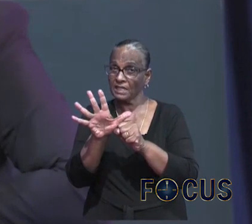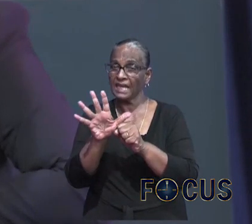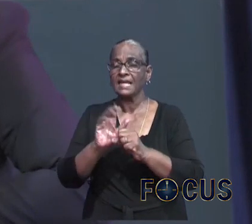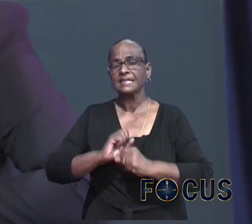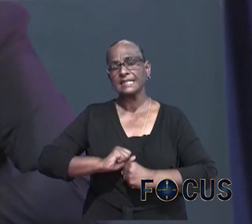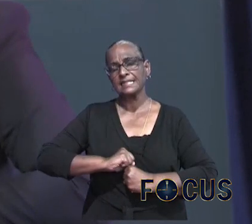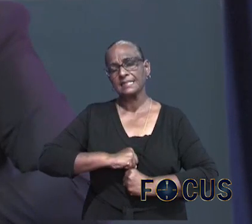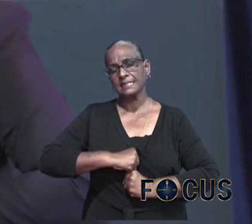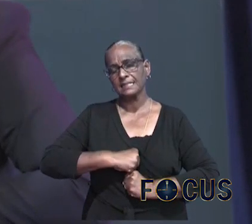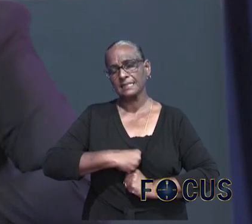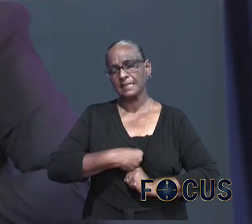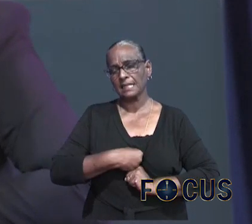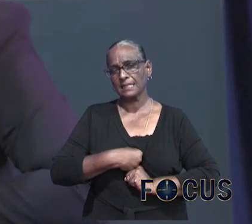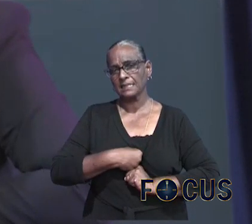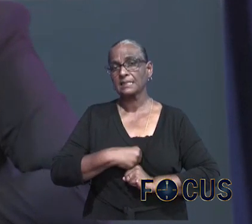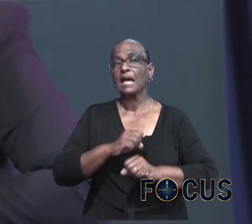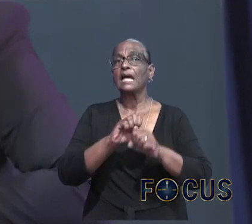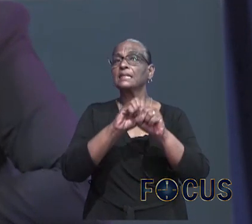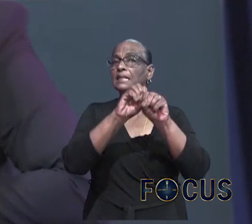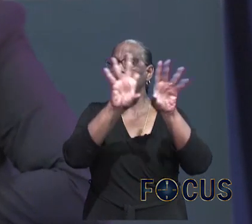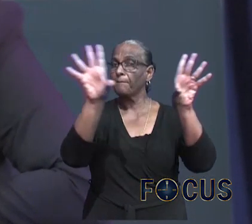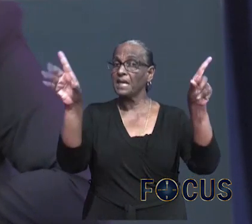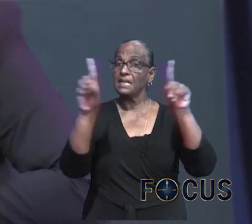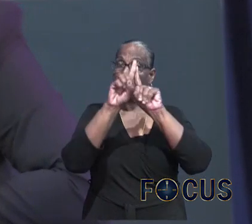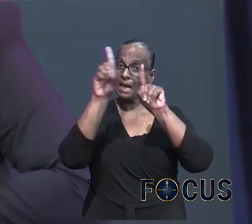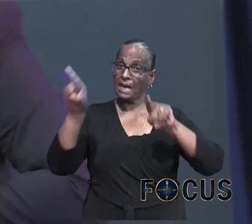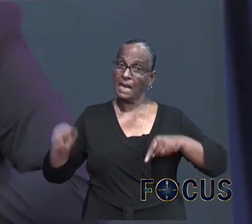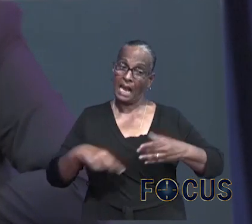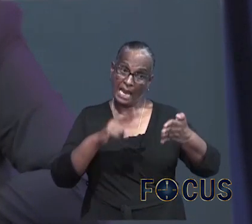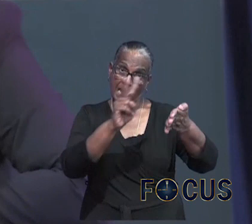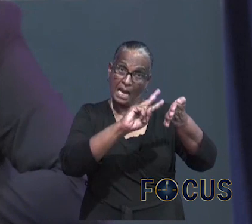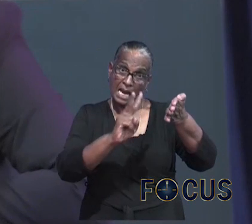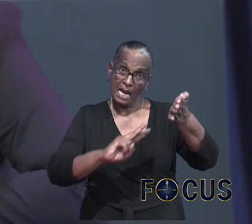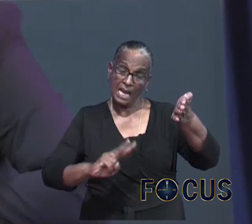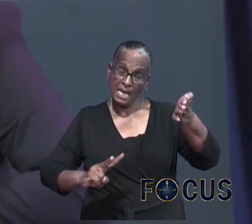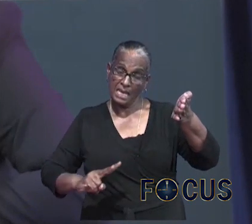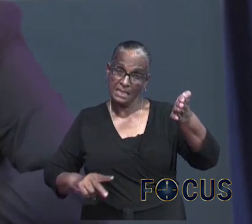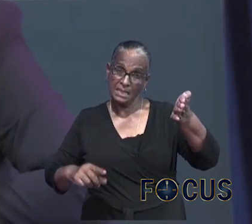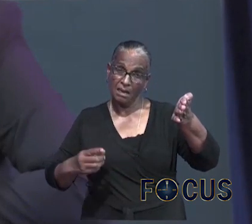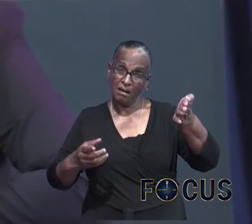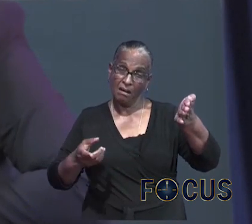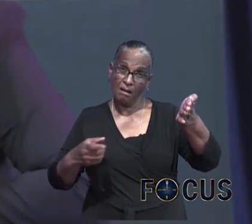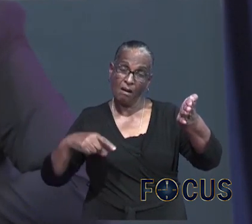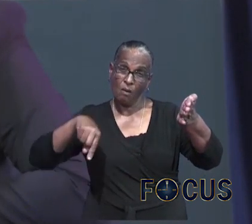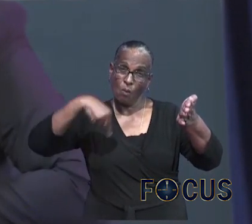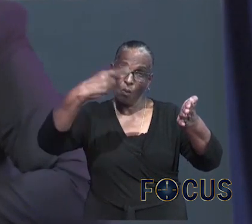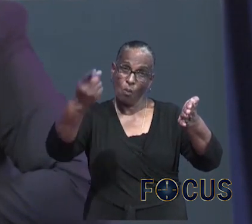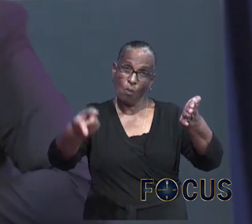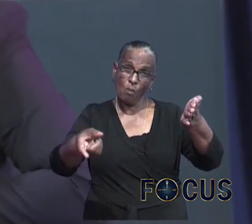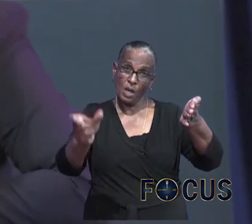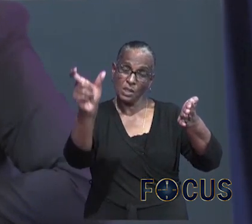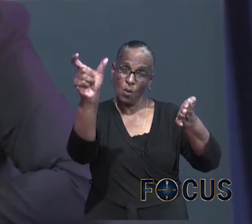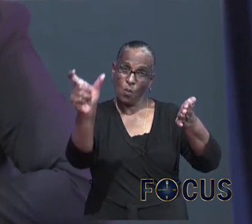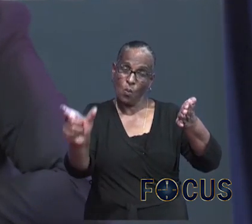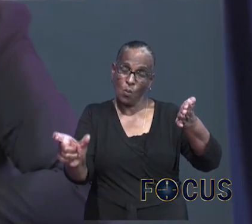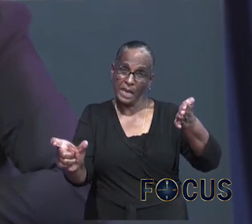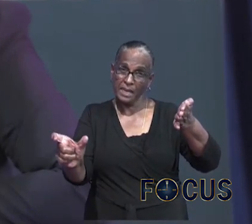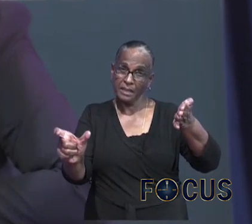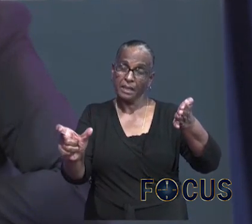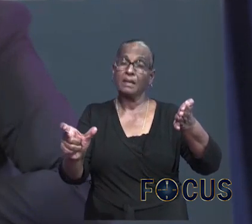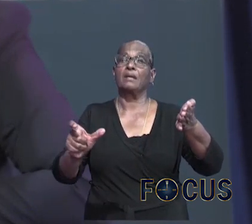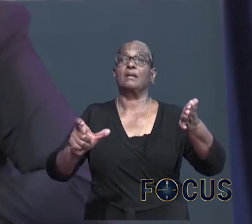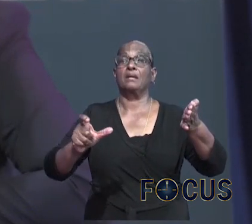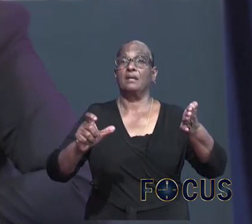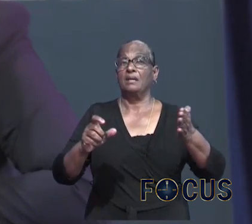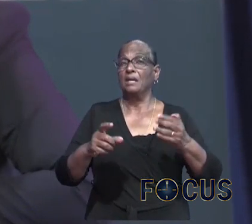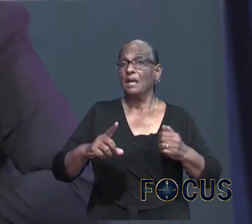stress. Het gaat in de media verschijnen en dat is dus komende week. We hopen natuurlijk ook en we weten dat